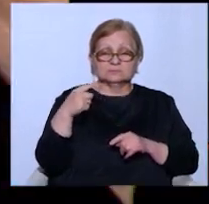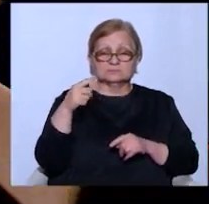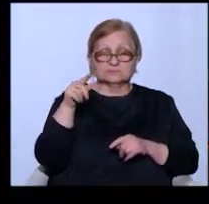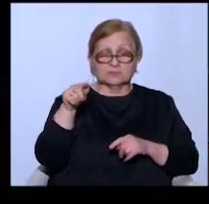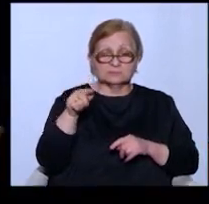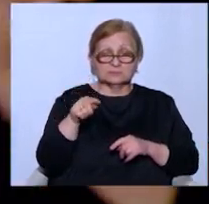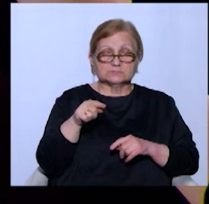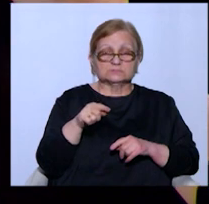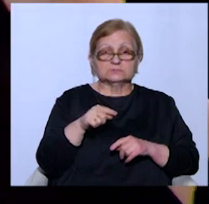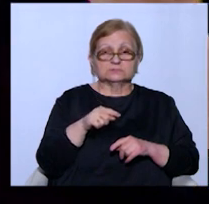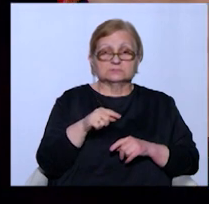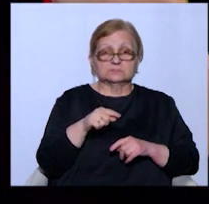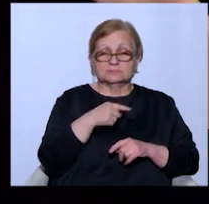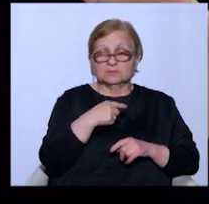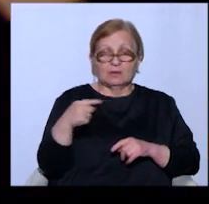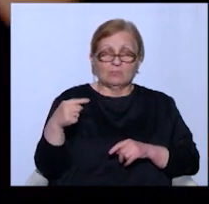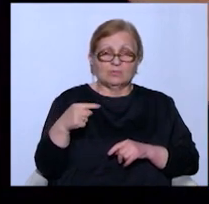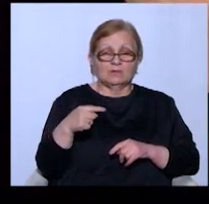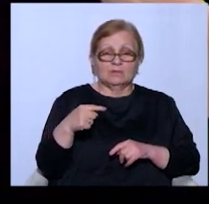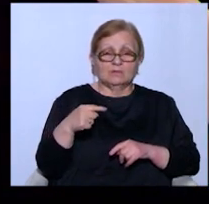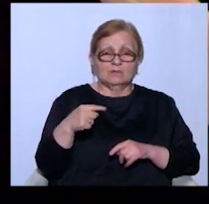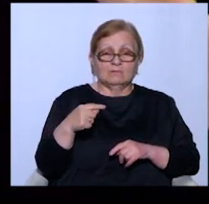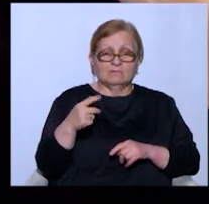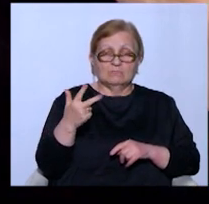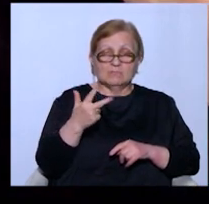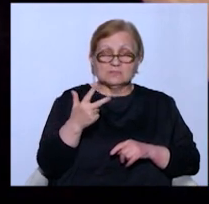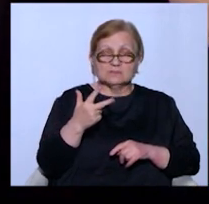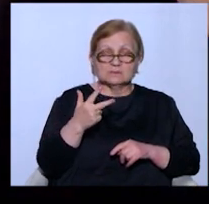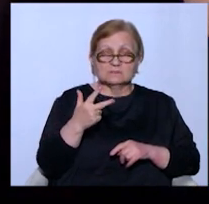აი ამას გამოაკლო აი ეს მესამედი.